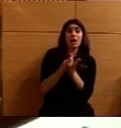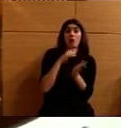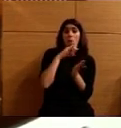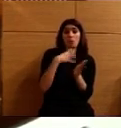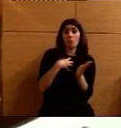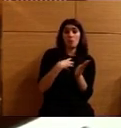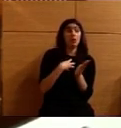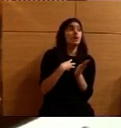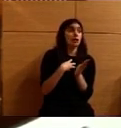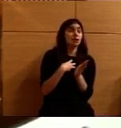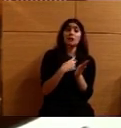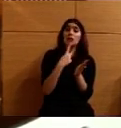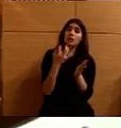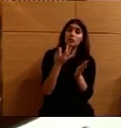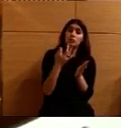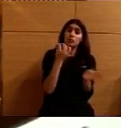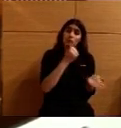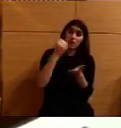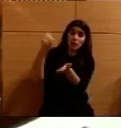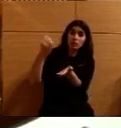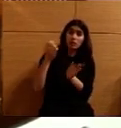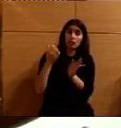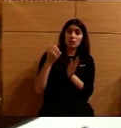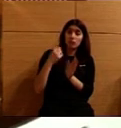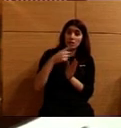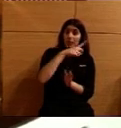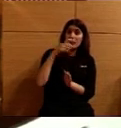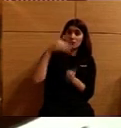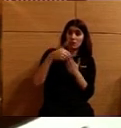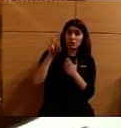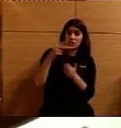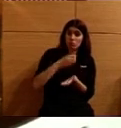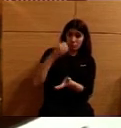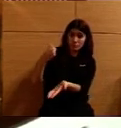pagar la llum, què fem? Es diguem que acudisquen als 100 milions d'euros